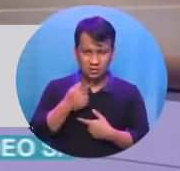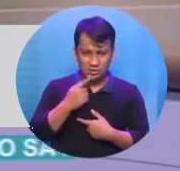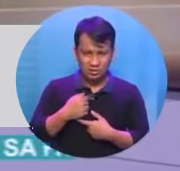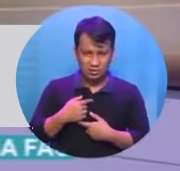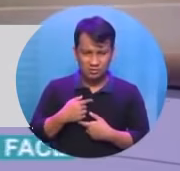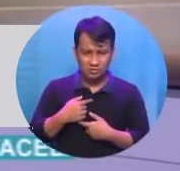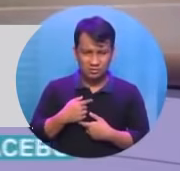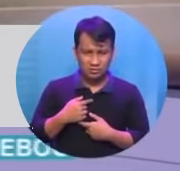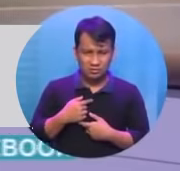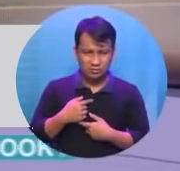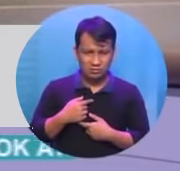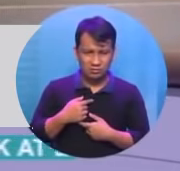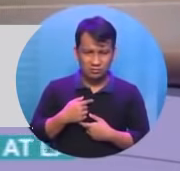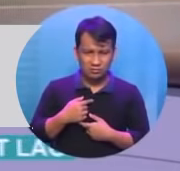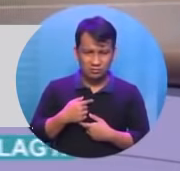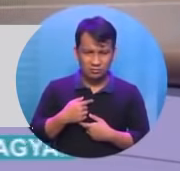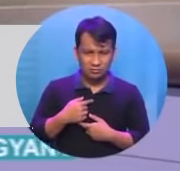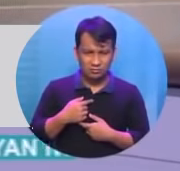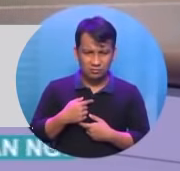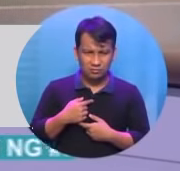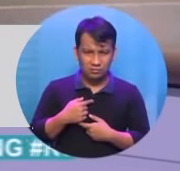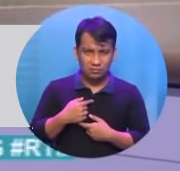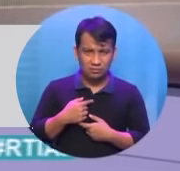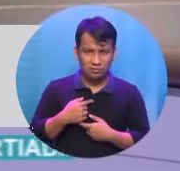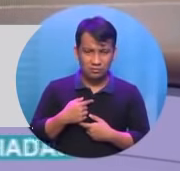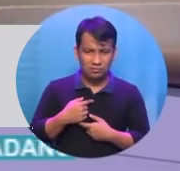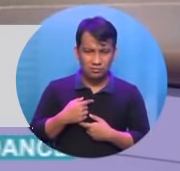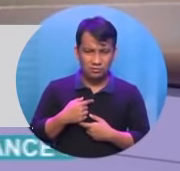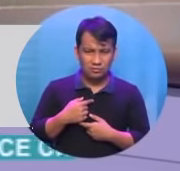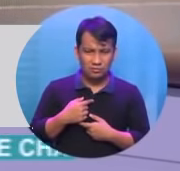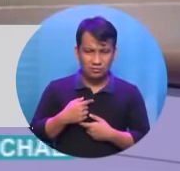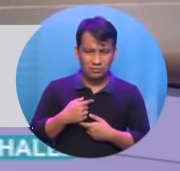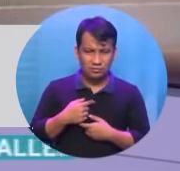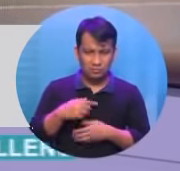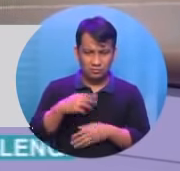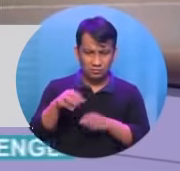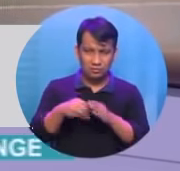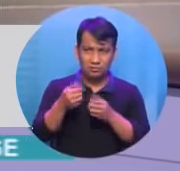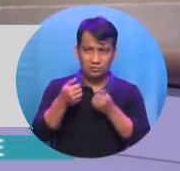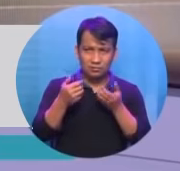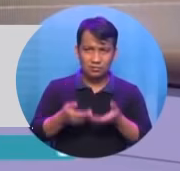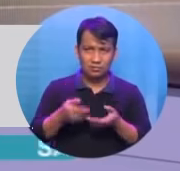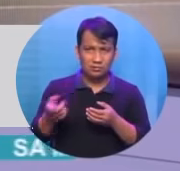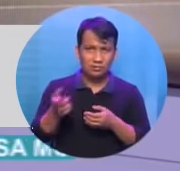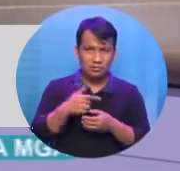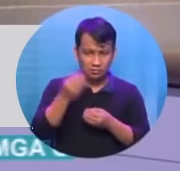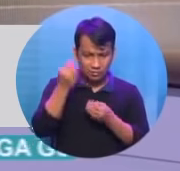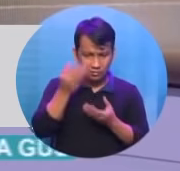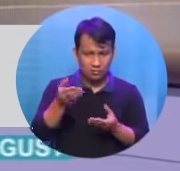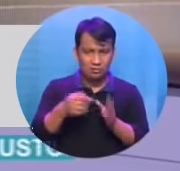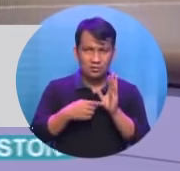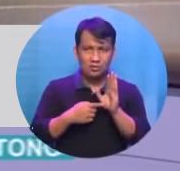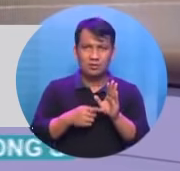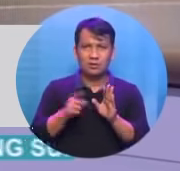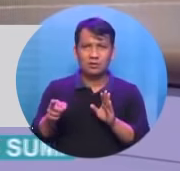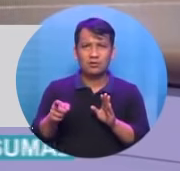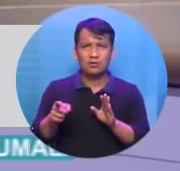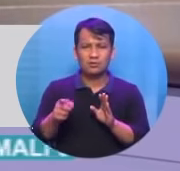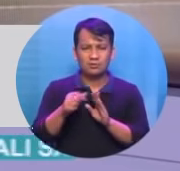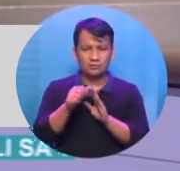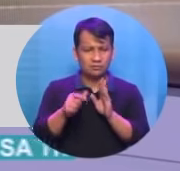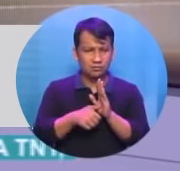merong nakasaad yan sa Department Joint Administrative Order 12,014-01.